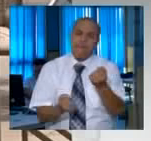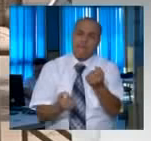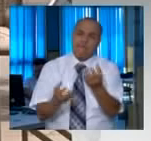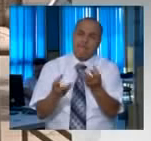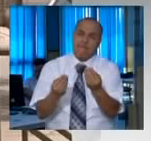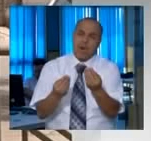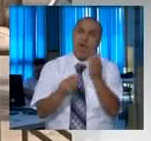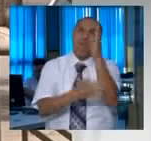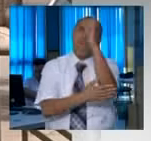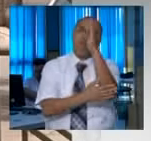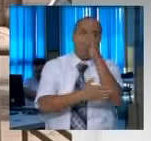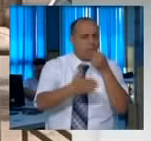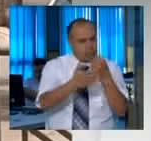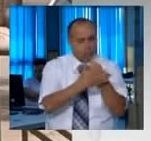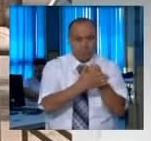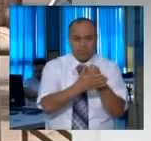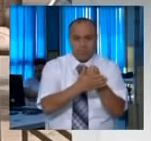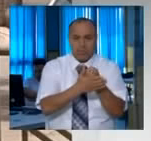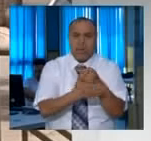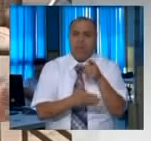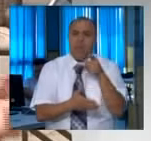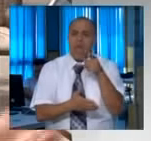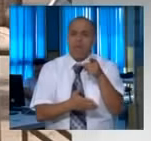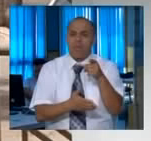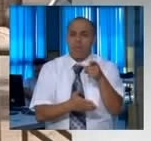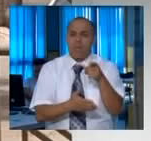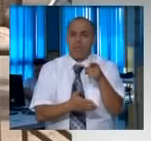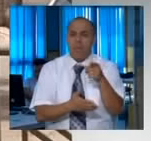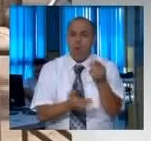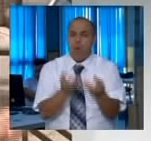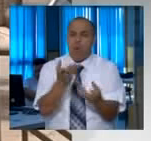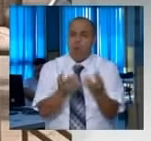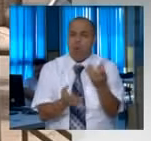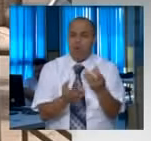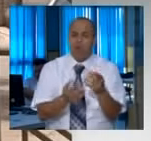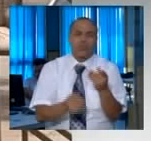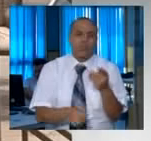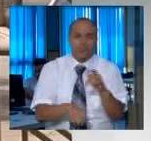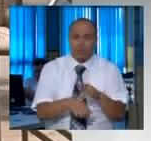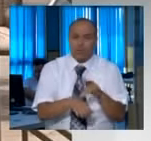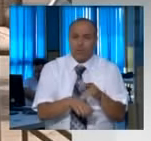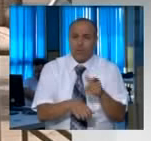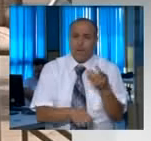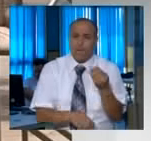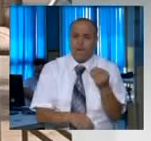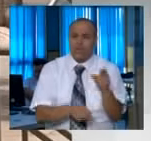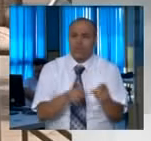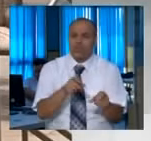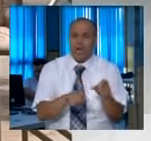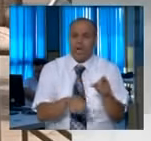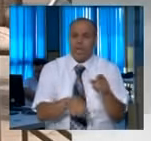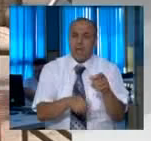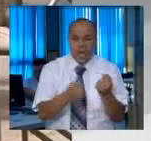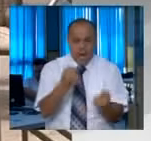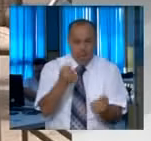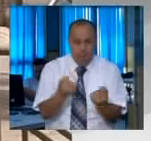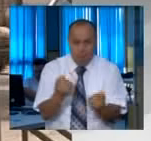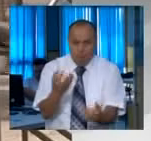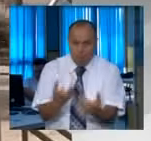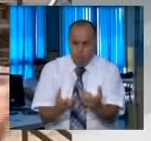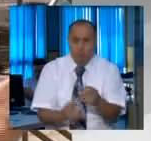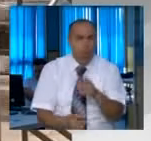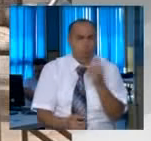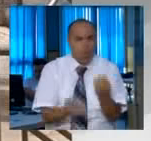بعمود كهربائي ما تسبب في حروق بليغة شملت عدد من السيارات ووسائل